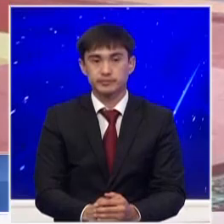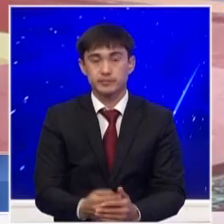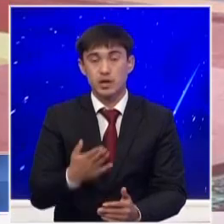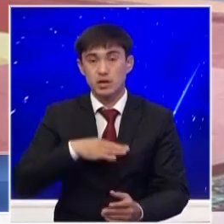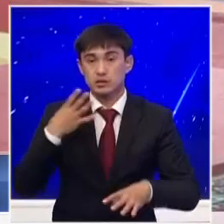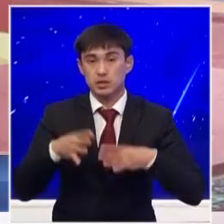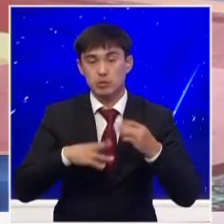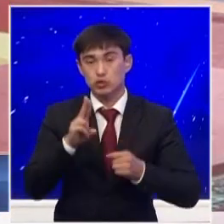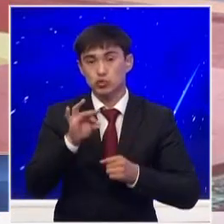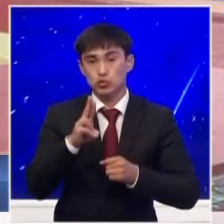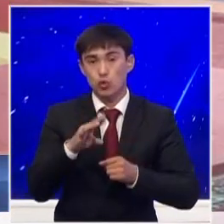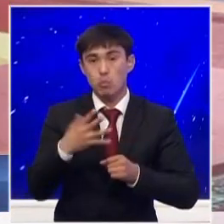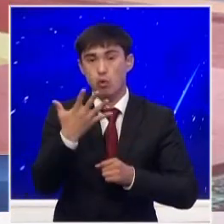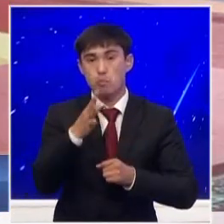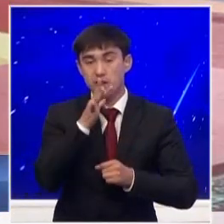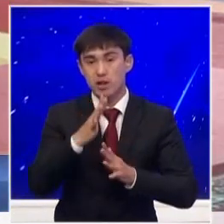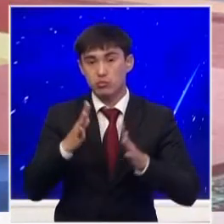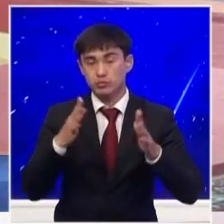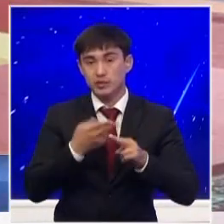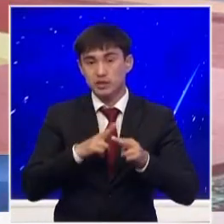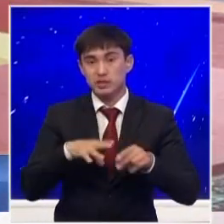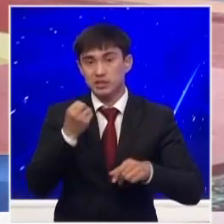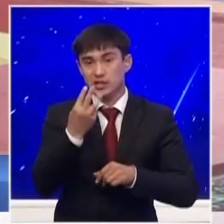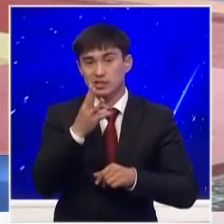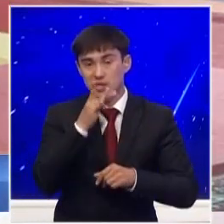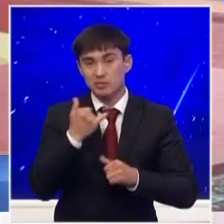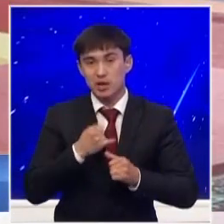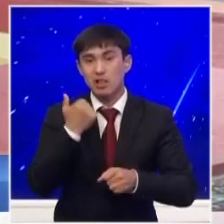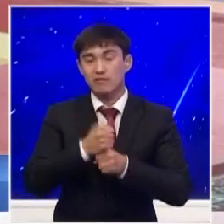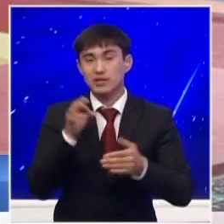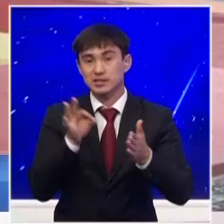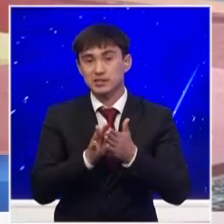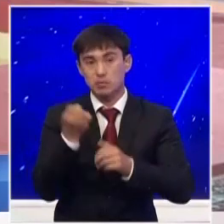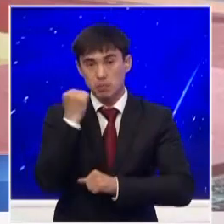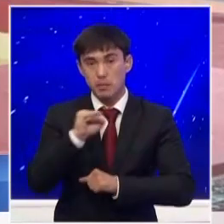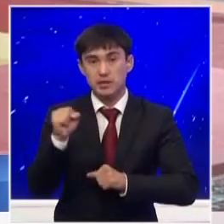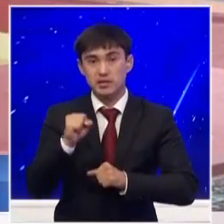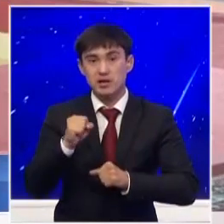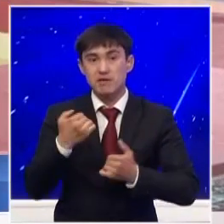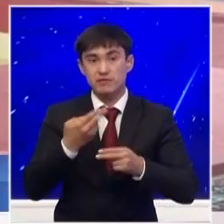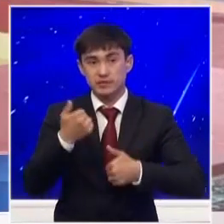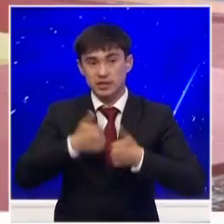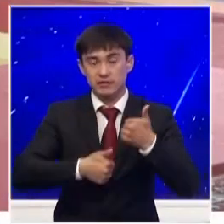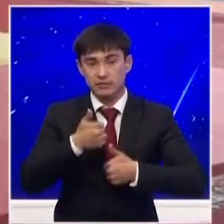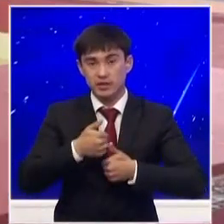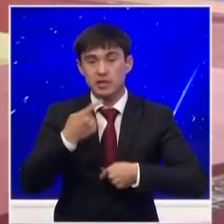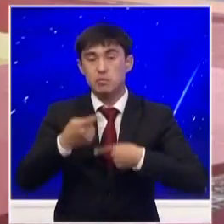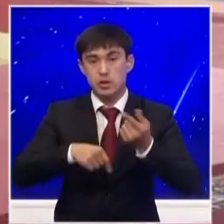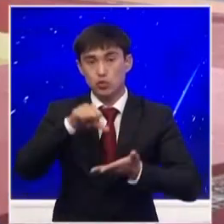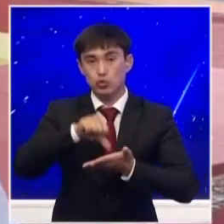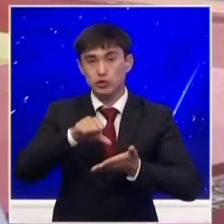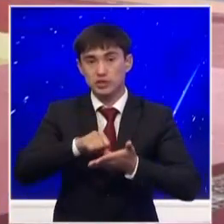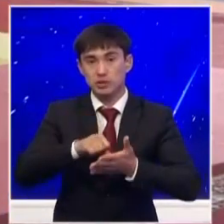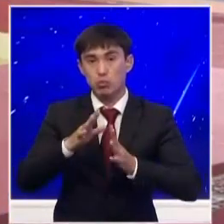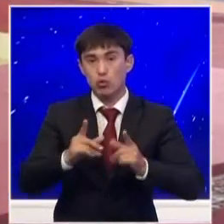Я занимаюсь дзюдо уже более 5 лет. Сейчас мне 13. Моя главная цель – одержать победу в нынешнем соревновании и принять